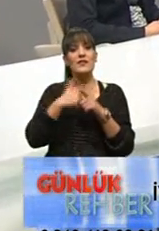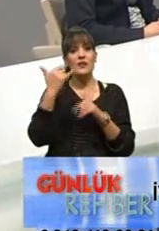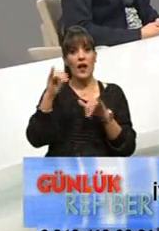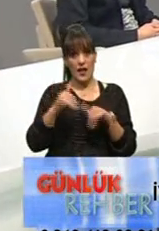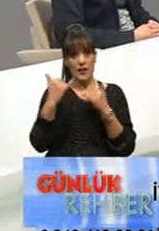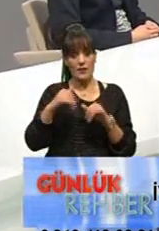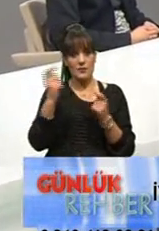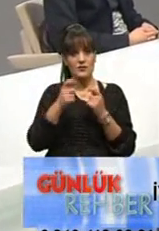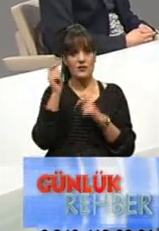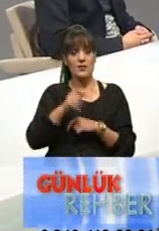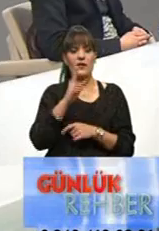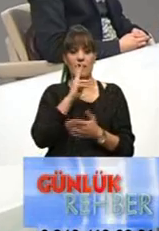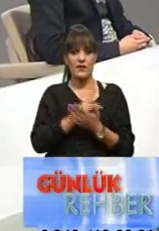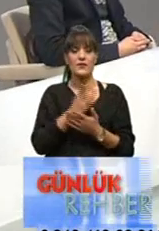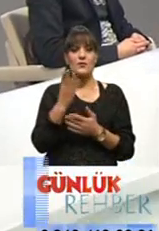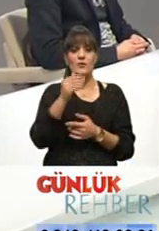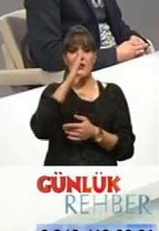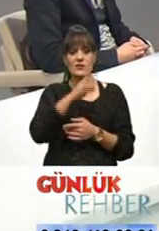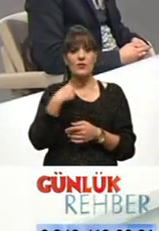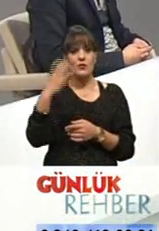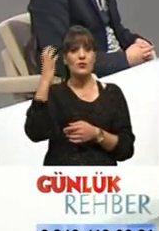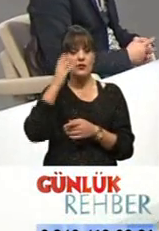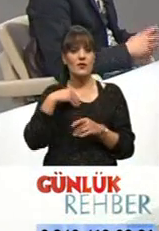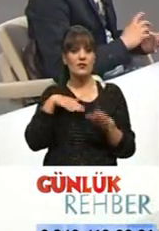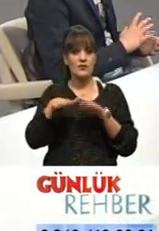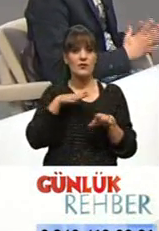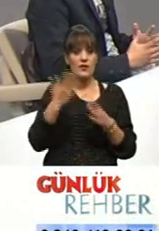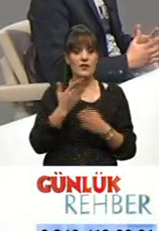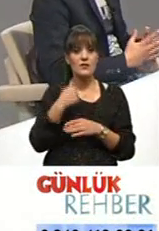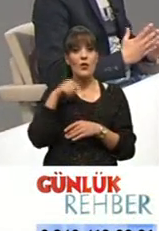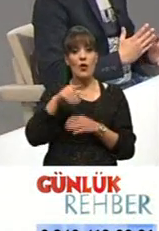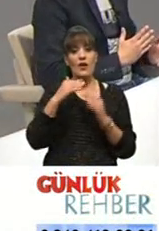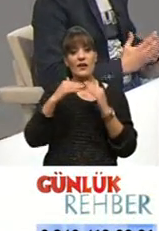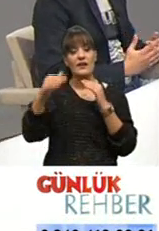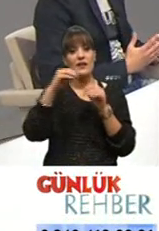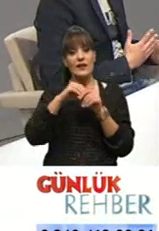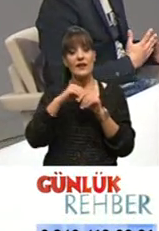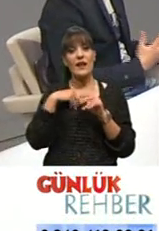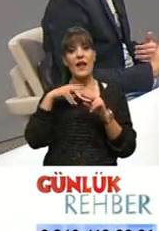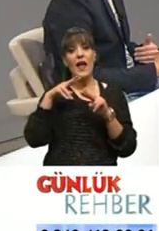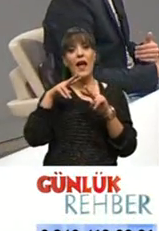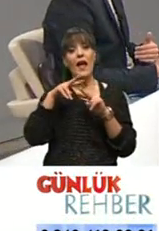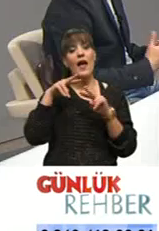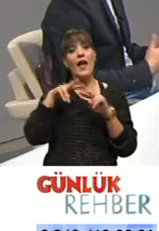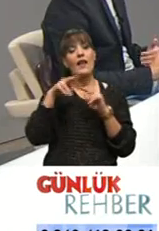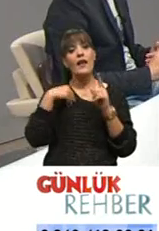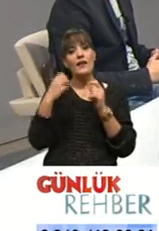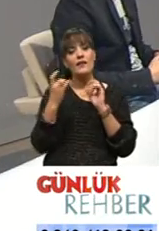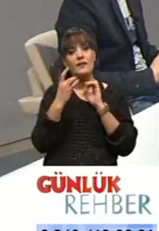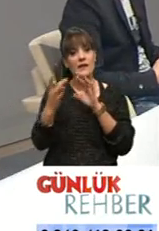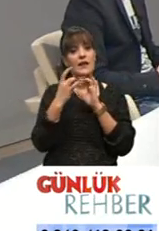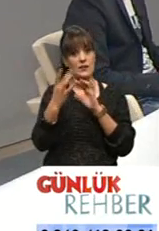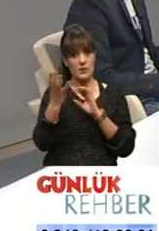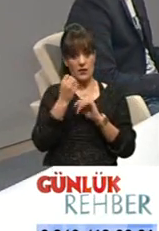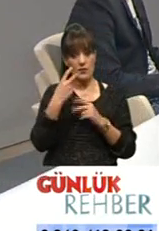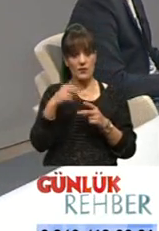eğlenir mi işini yaparken? Tabii böyle kesinlikle. Çok ciddi böyle kulaklık kulağında çalışır aslında. İşte o kitleyle elektriği